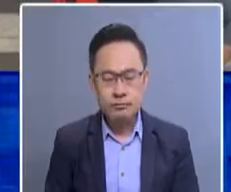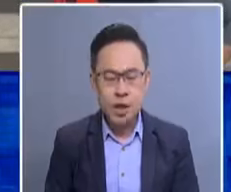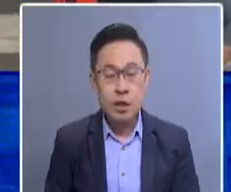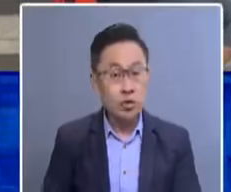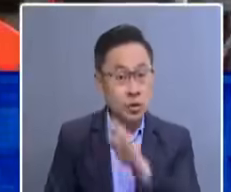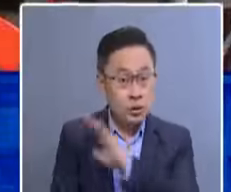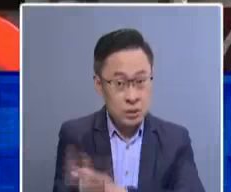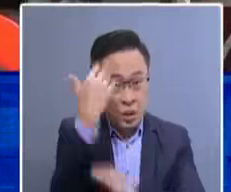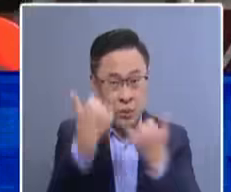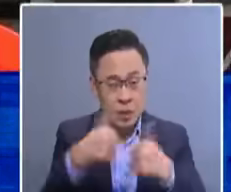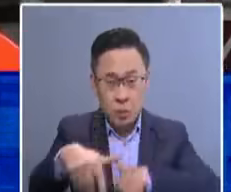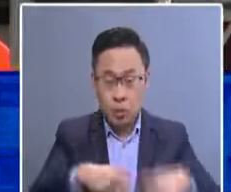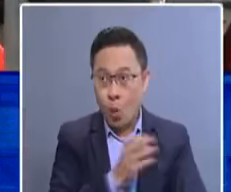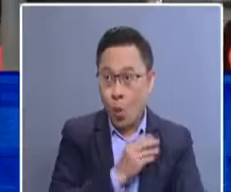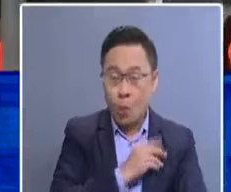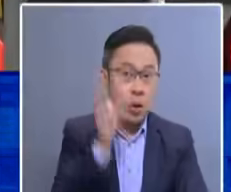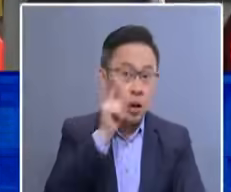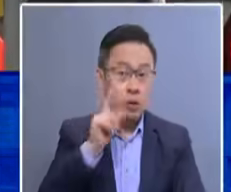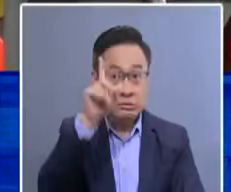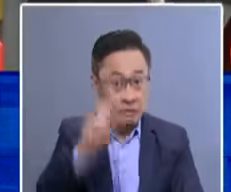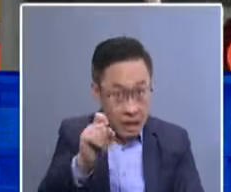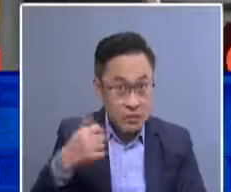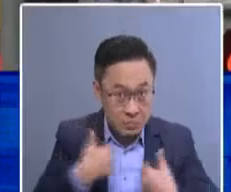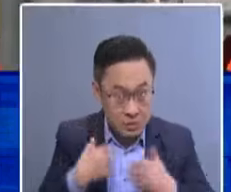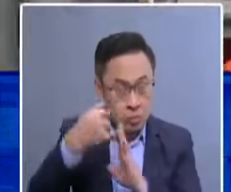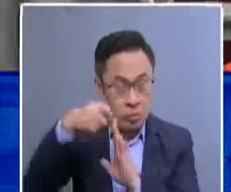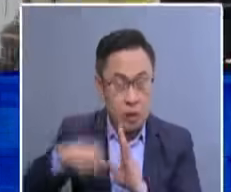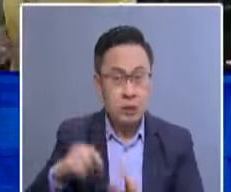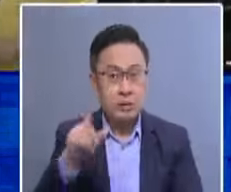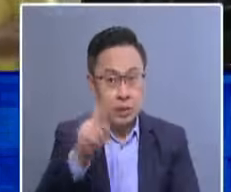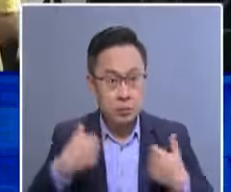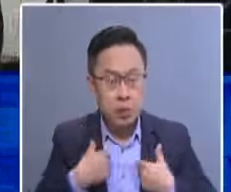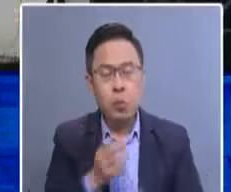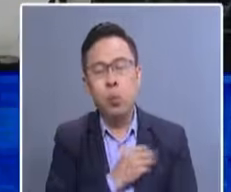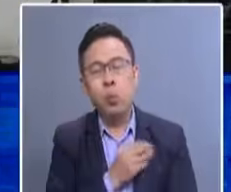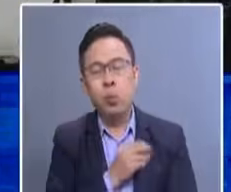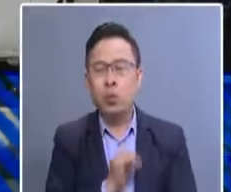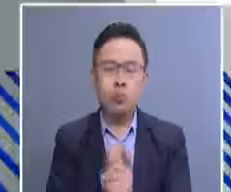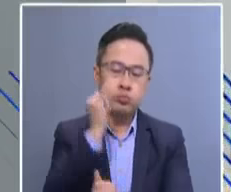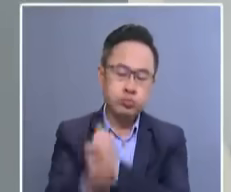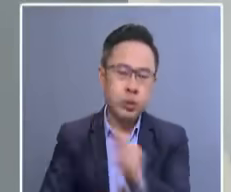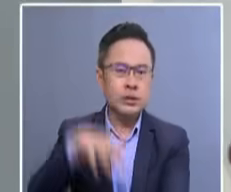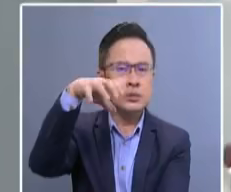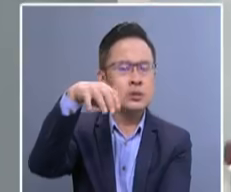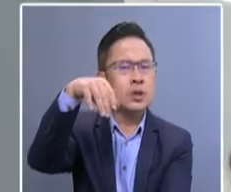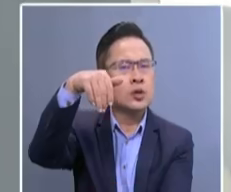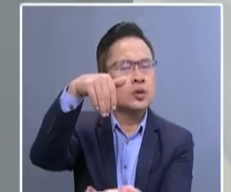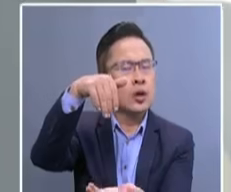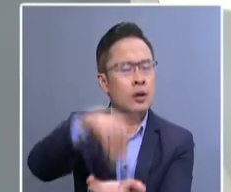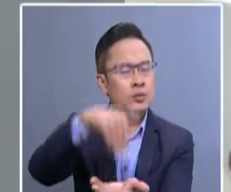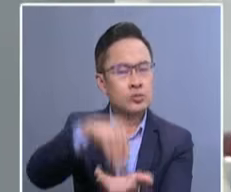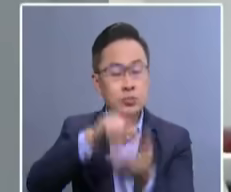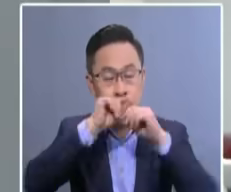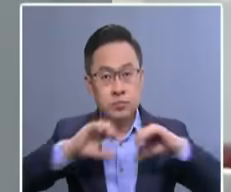นี้ประชาชนก็เลยแห่กันไปตรวจเป็นพันคนละฮะถ้ามาเข้าคิวลงทะเบียนรับการตรวจที่สนามหน้าศาลากลางจังหวัดนครราชสีมาก็